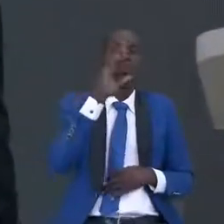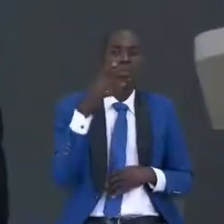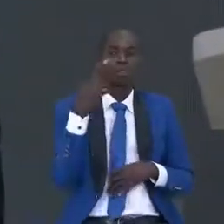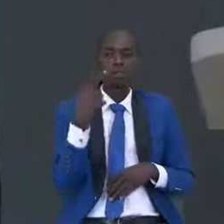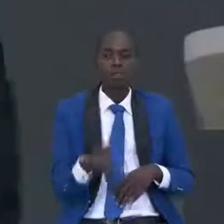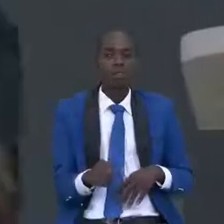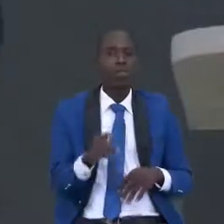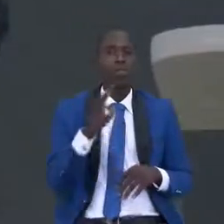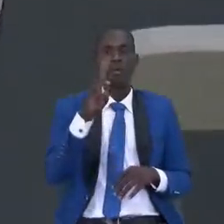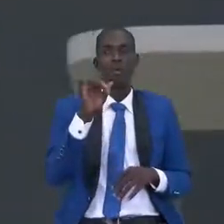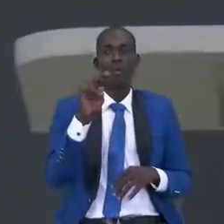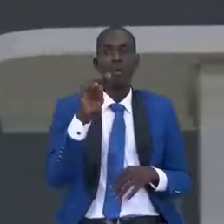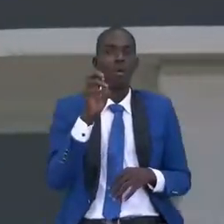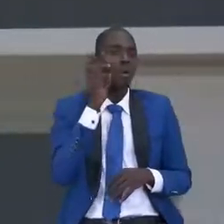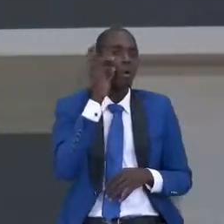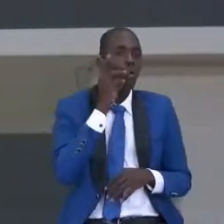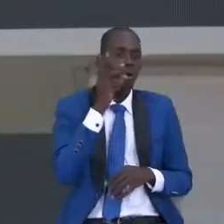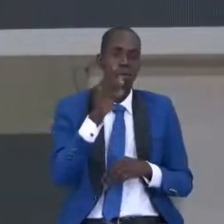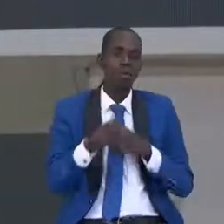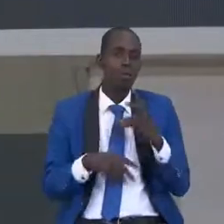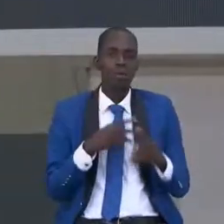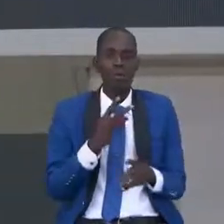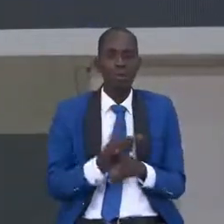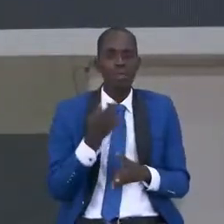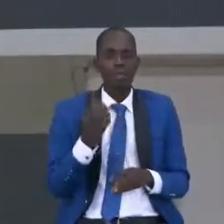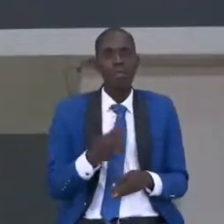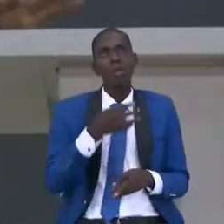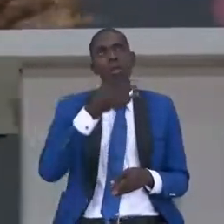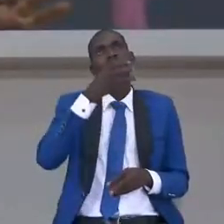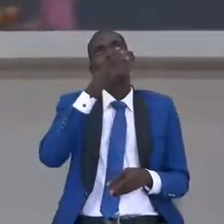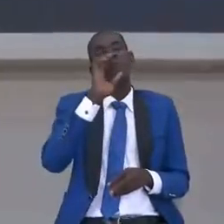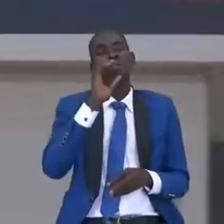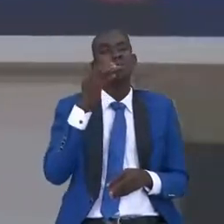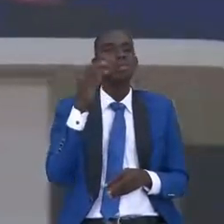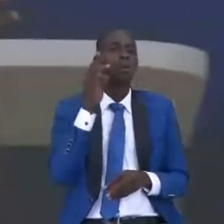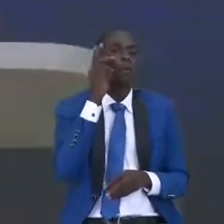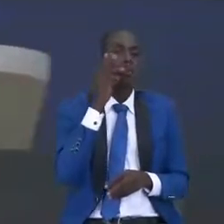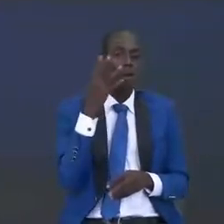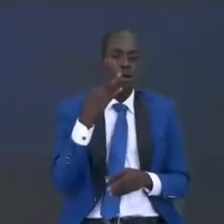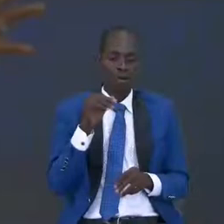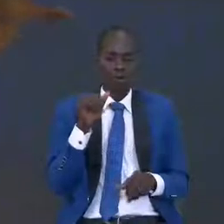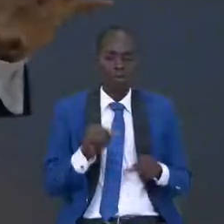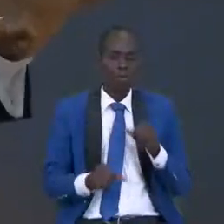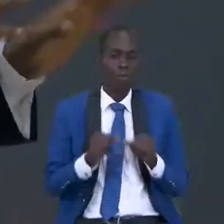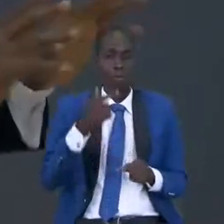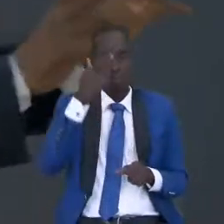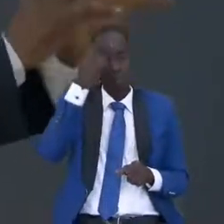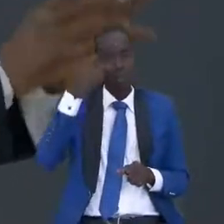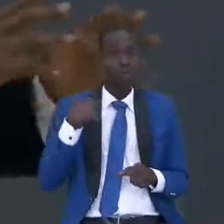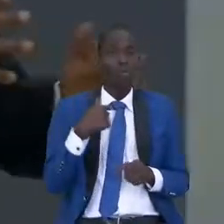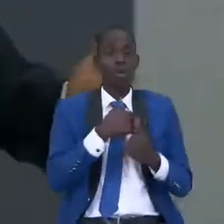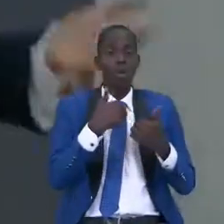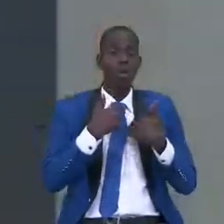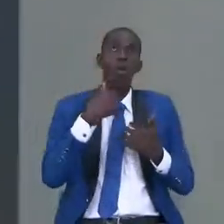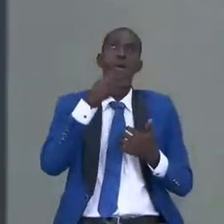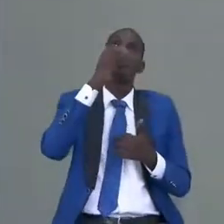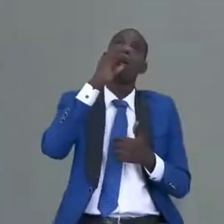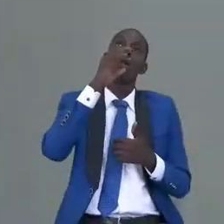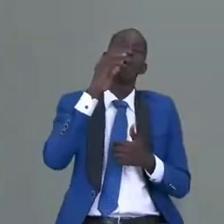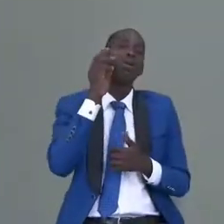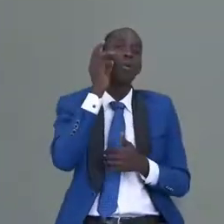du monde, le vin de l'incrédulité. Et parce que nous avons bu le vin de